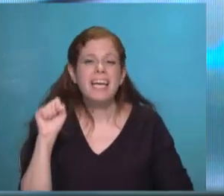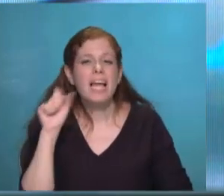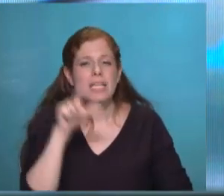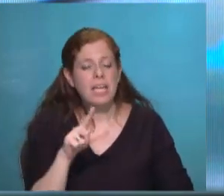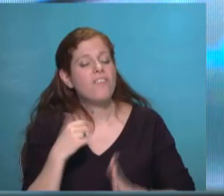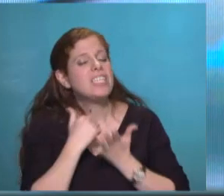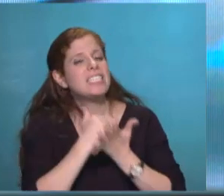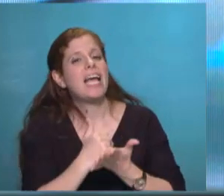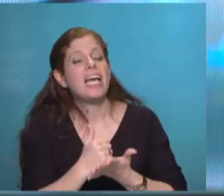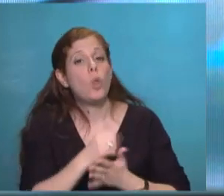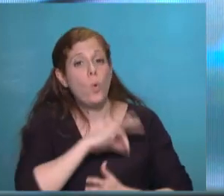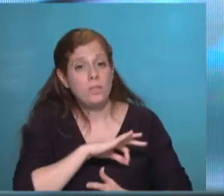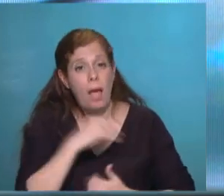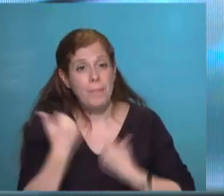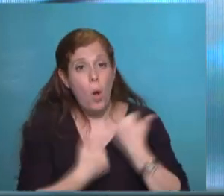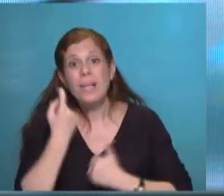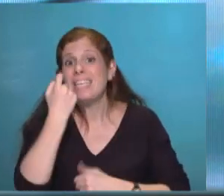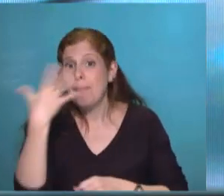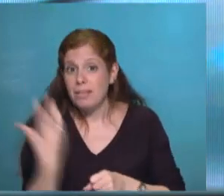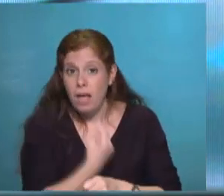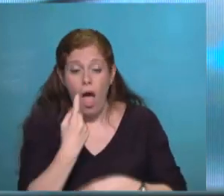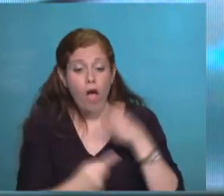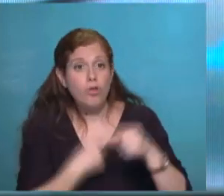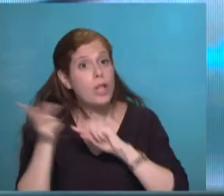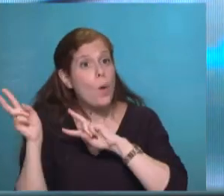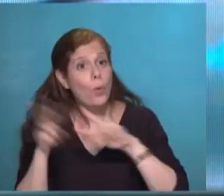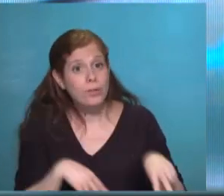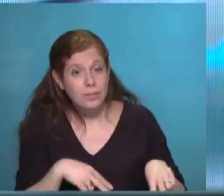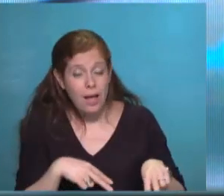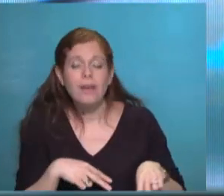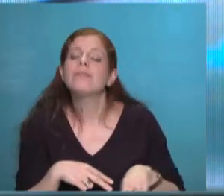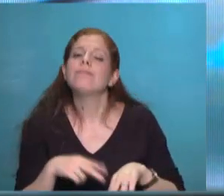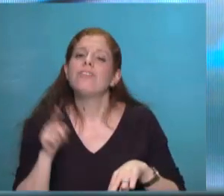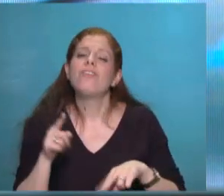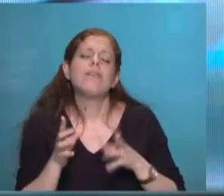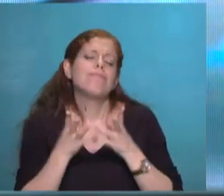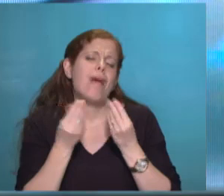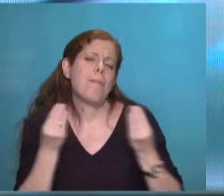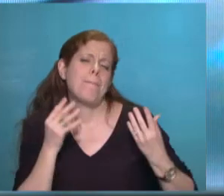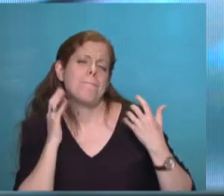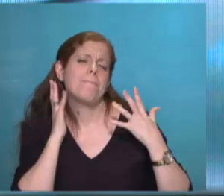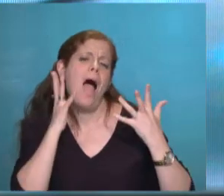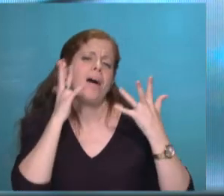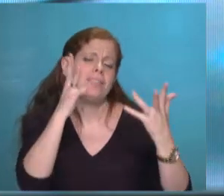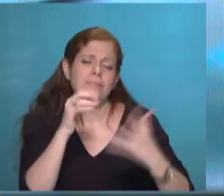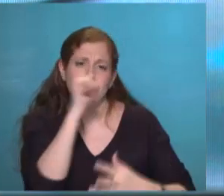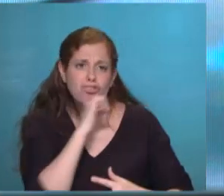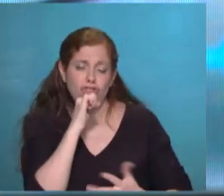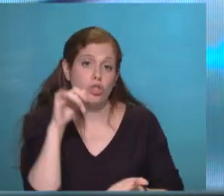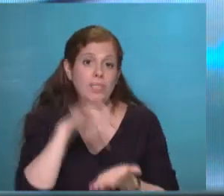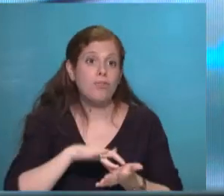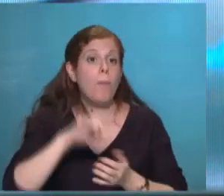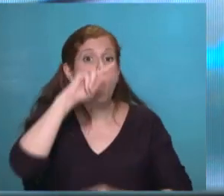רוסיה בתחרות, כמעט זכה, השנה הוא חוזר, מאחוריו הדת מעריצים עולמית, ושיר שמציב אותו במקום